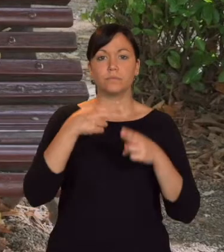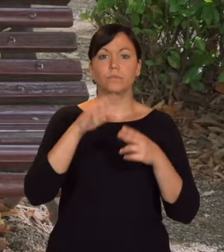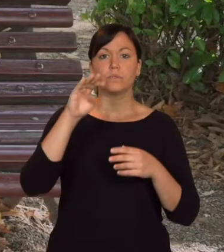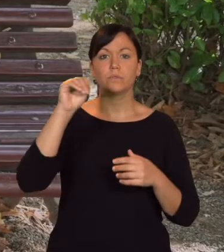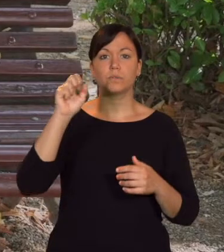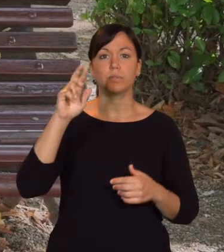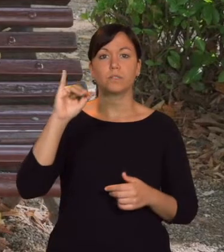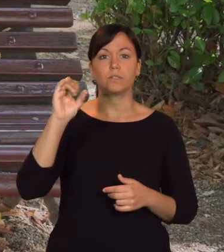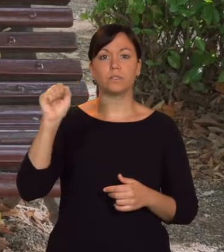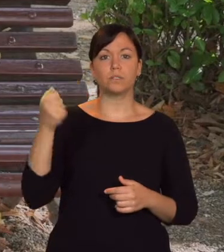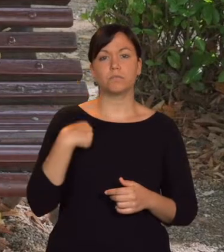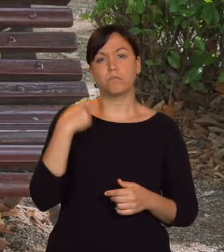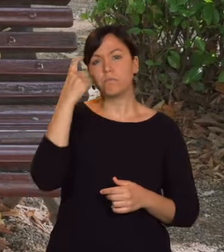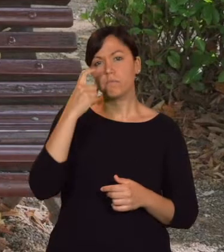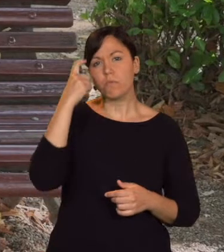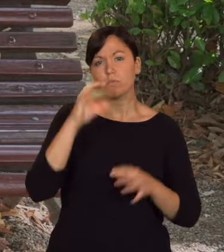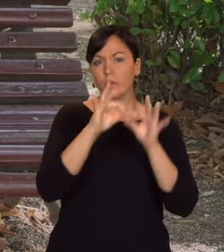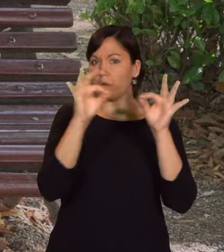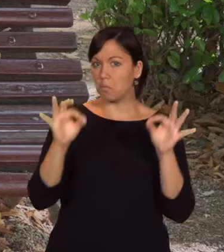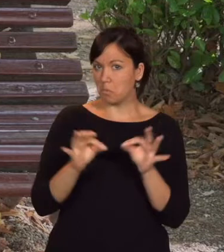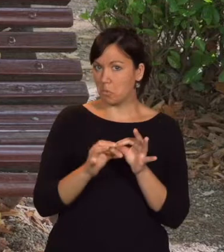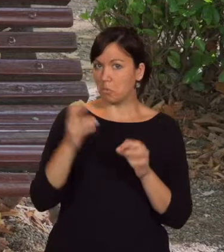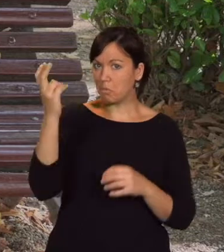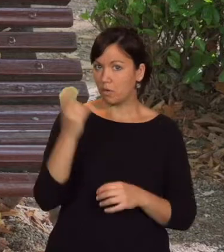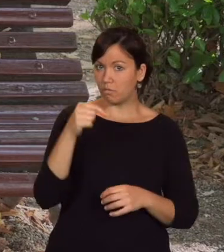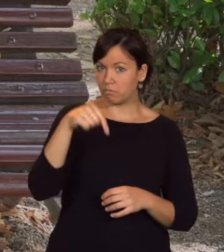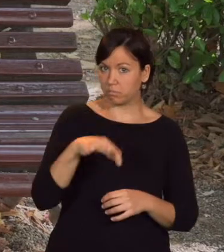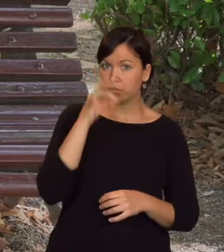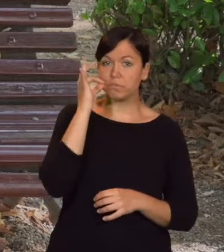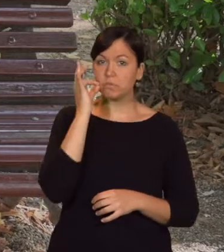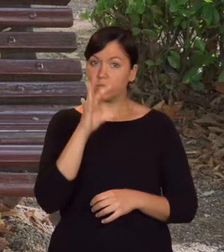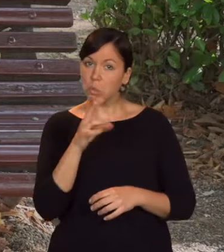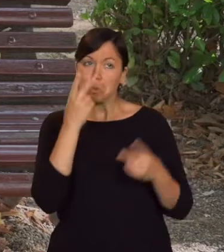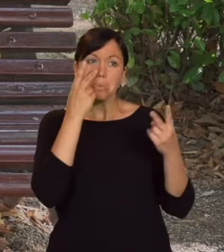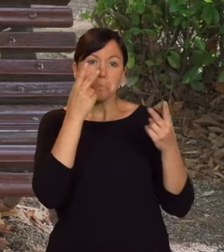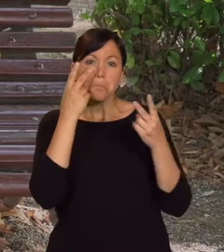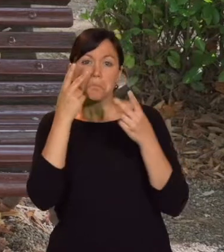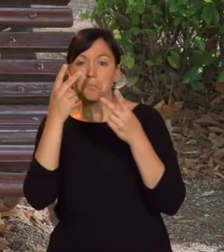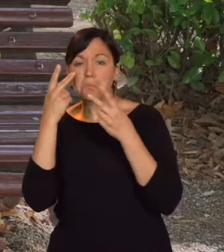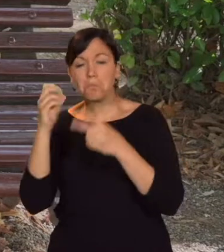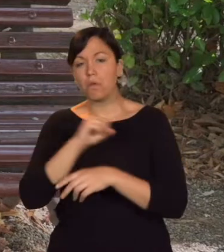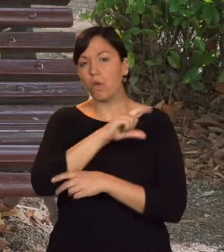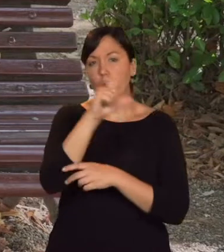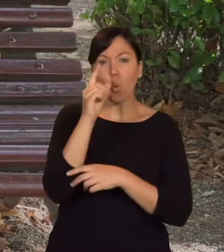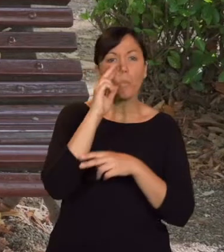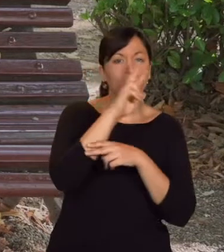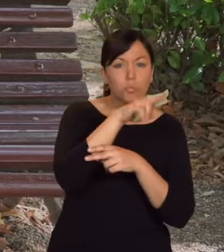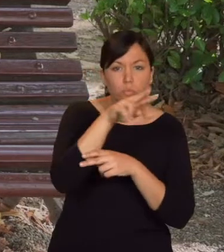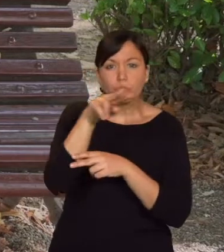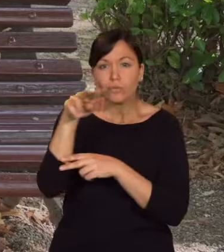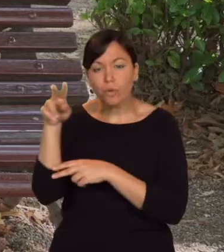Soc Barissa i crec que és molt important venir aquí a Girona per veure tot el que hi ha de